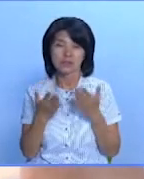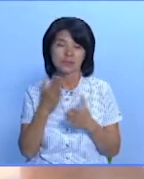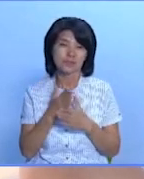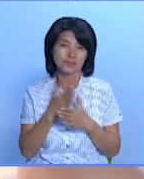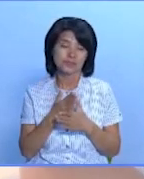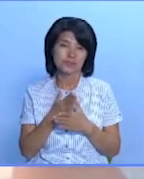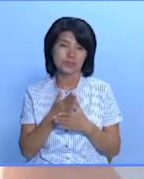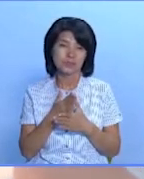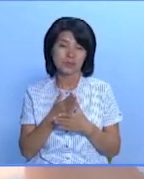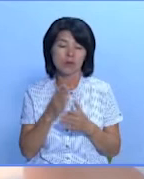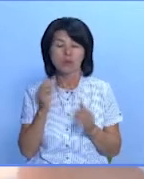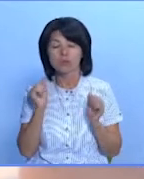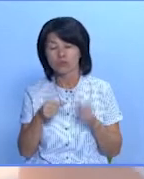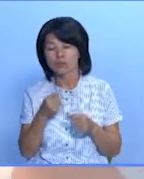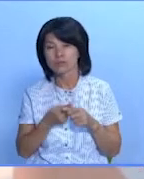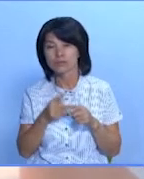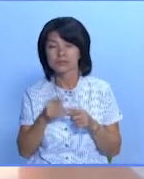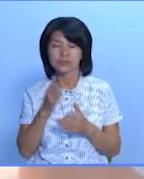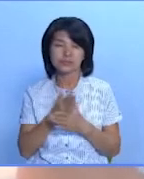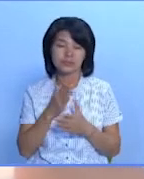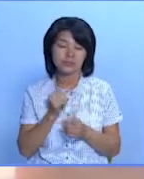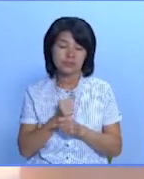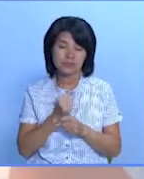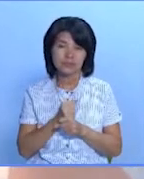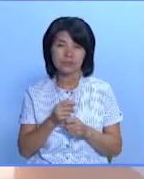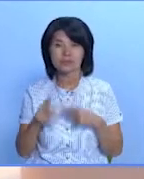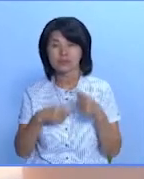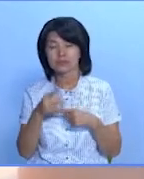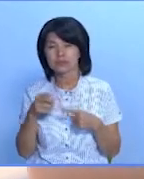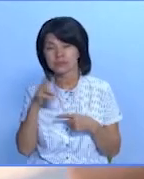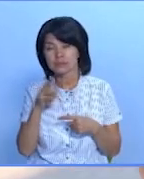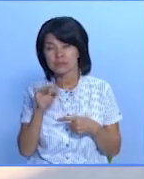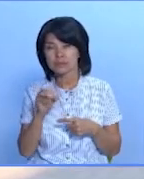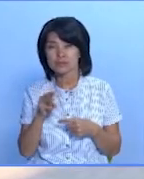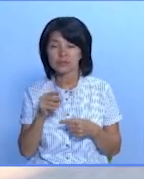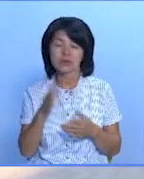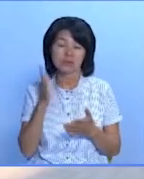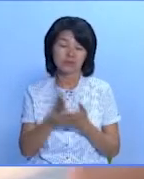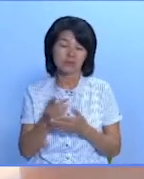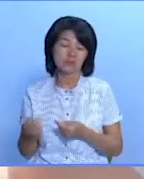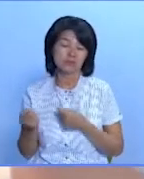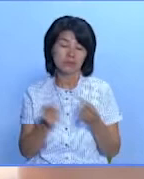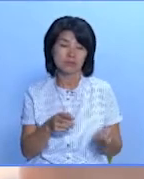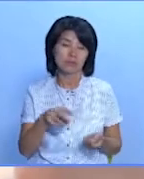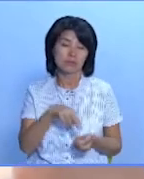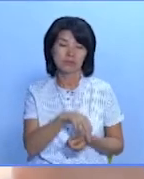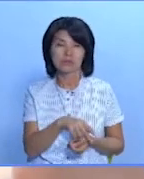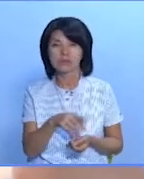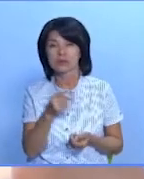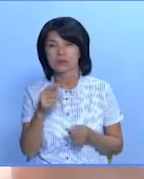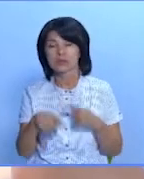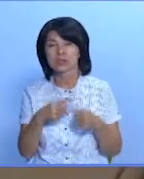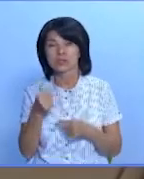помощь. Могут это делать как через партию «Нур-Отан» или через депутатов, могут напрямую приходить и через главврачей эту